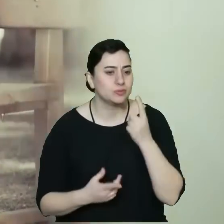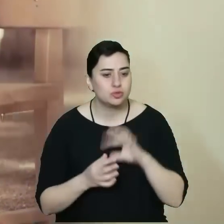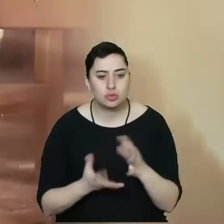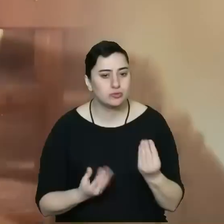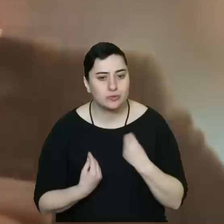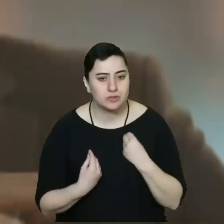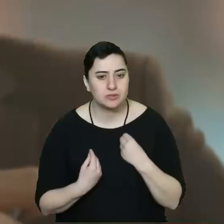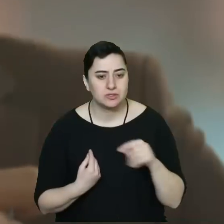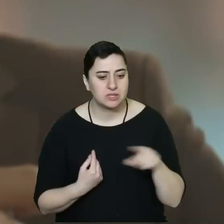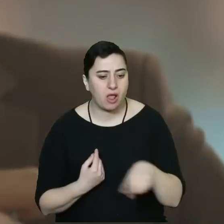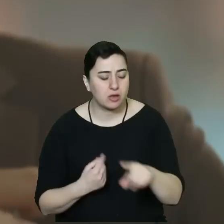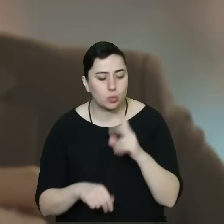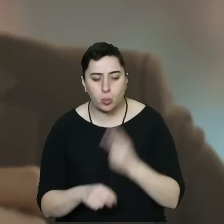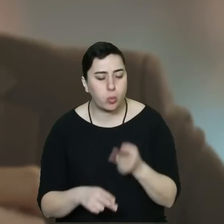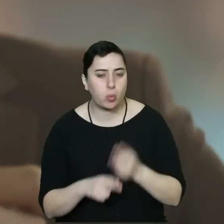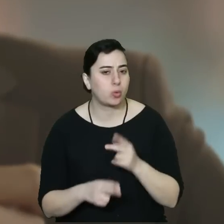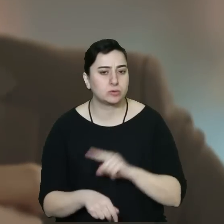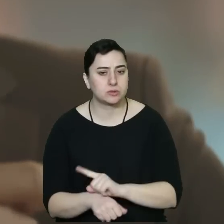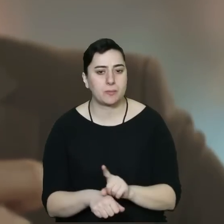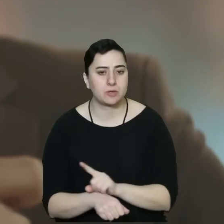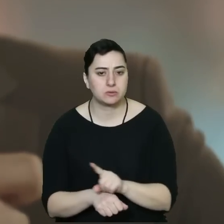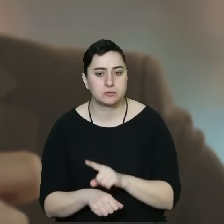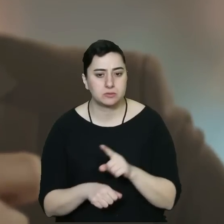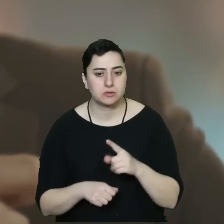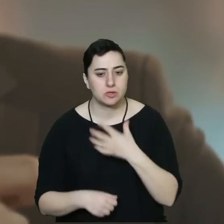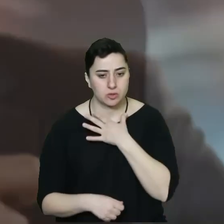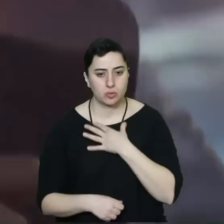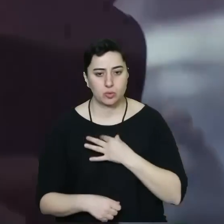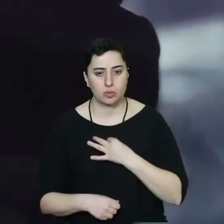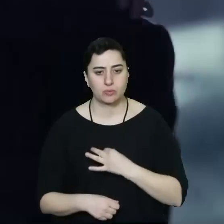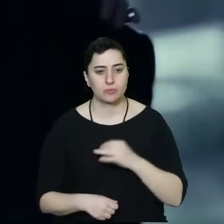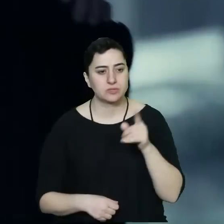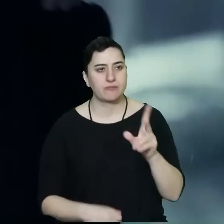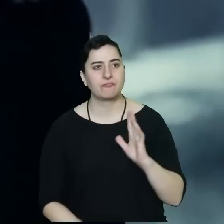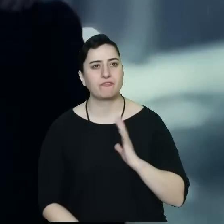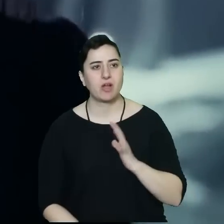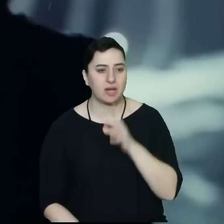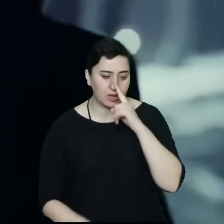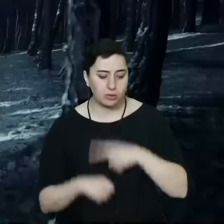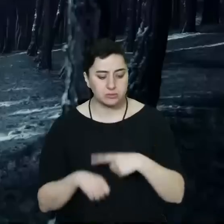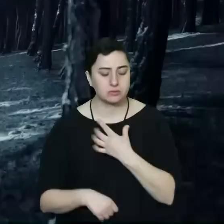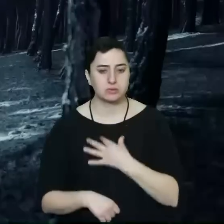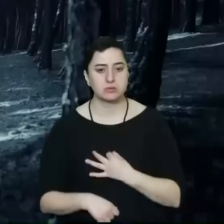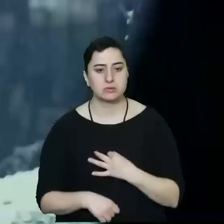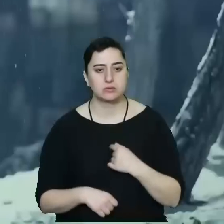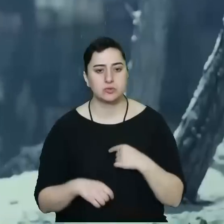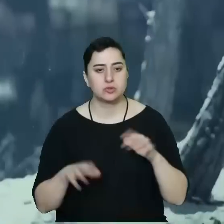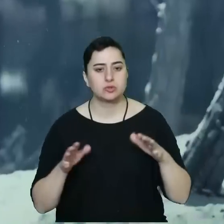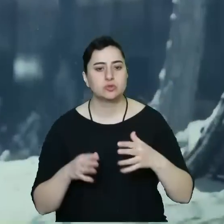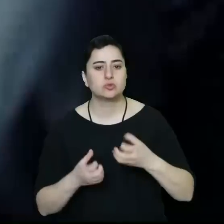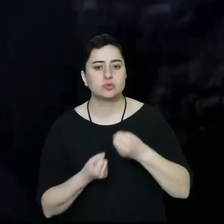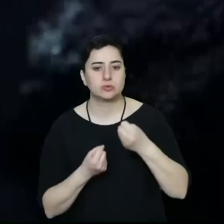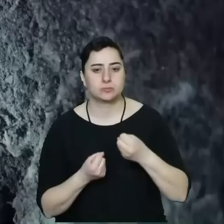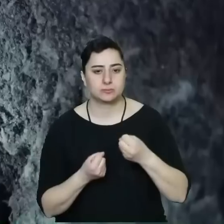bir çıngırak gibi öten zamana. Kolye gibi taşıyorum boynumda varlığını onun. Bir ceylan tutuyor